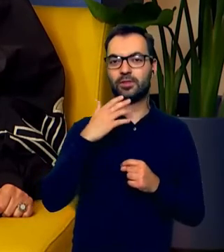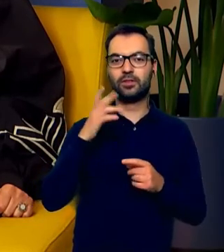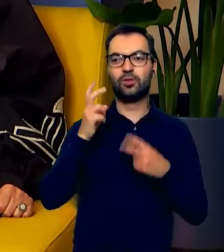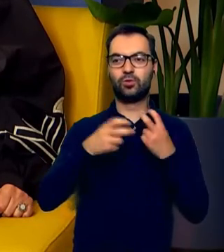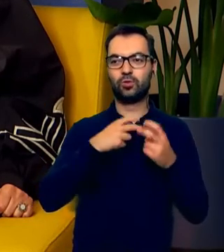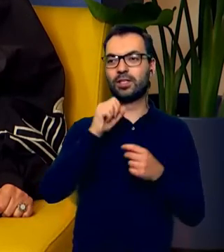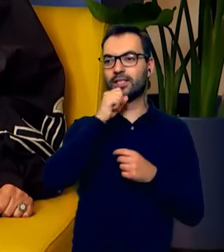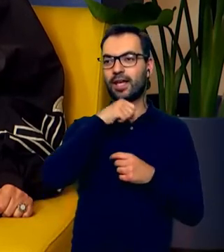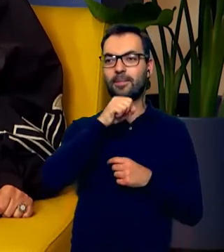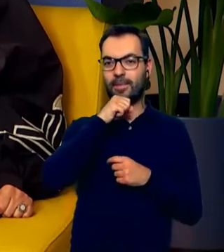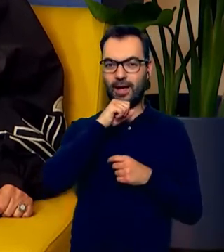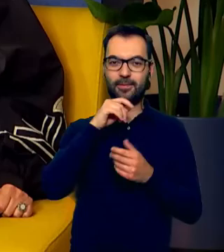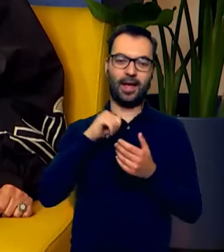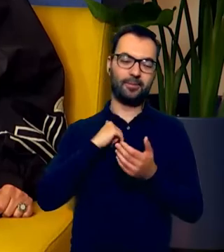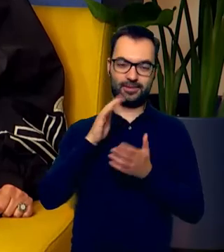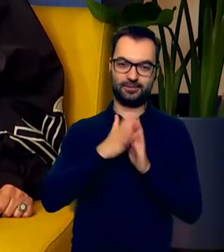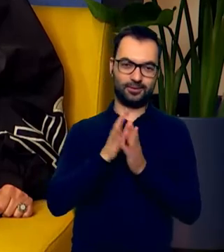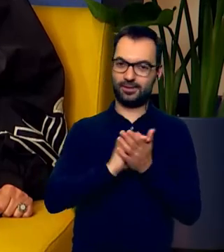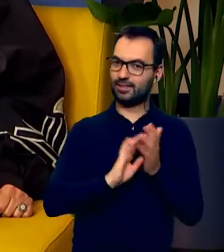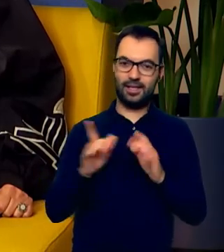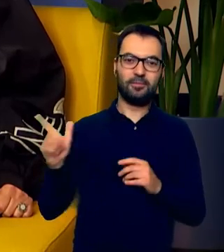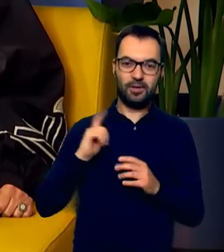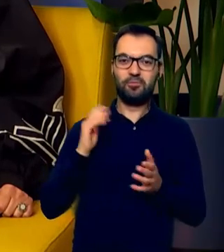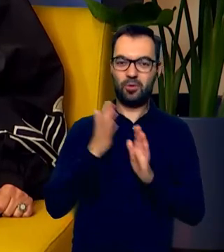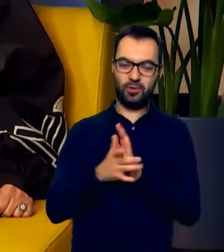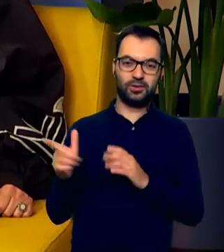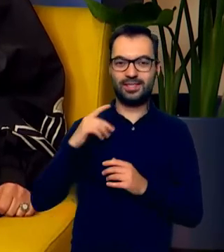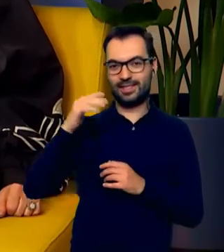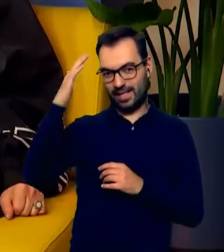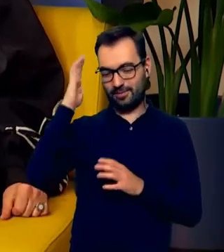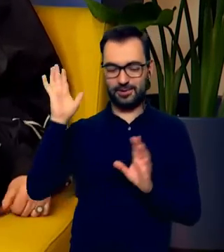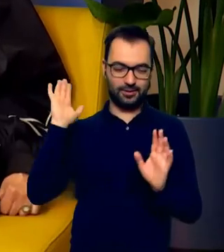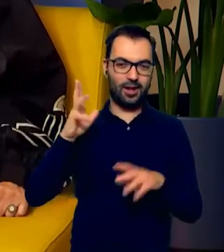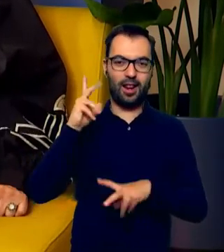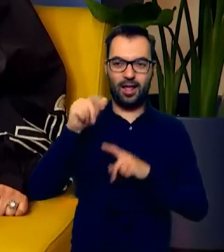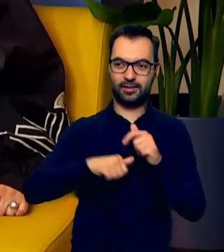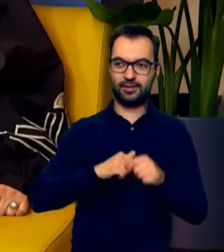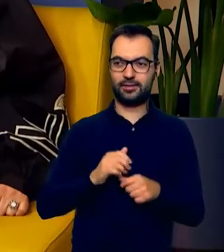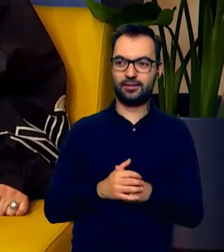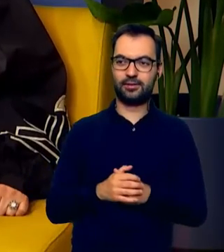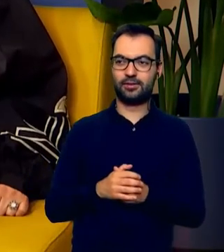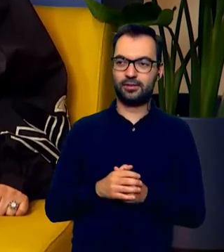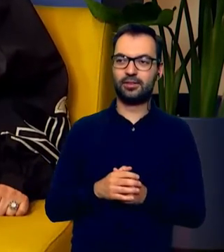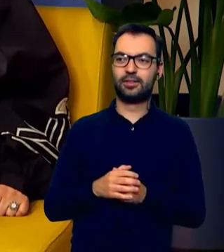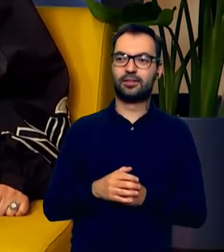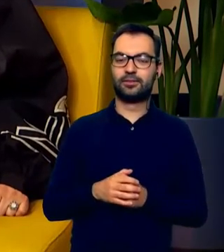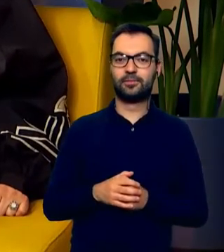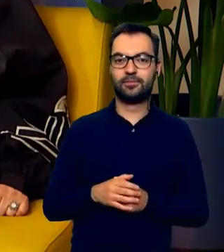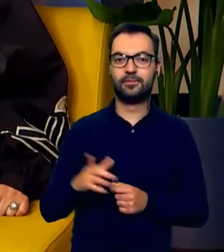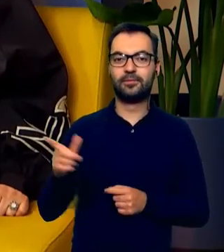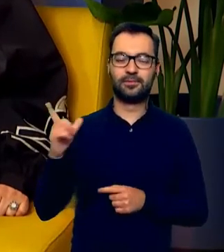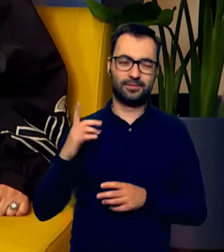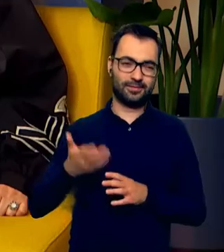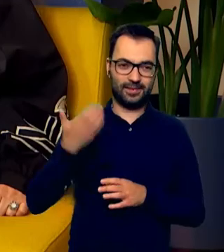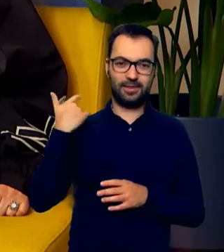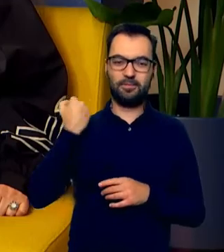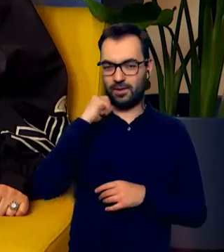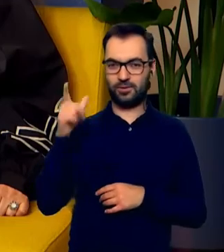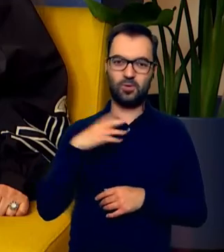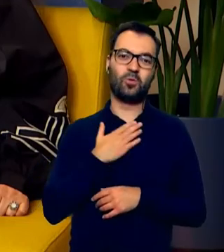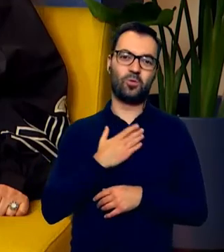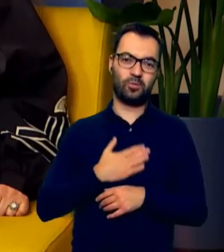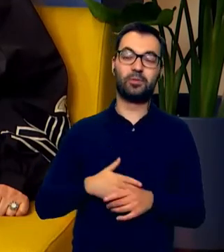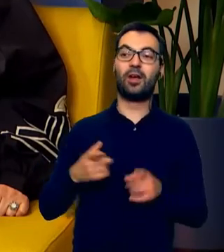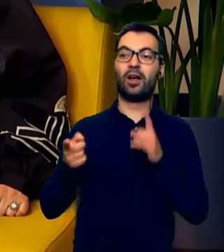mówił, że szukam starych bab do napisania książki. My po prostu się z Magdą znamy jak łyse, jeszcze tak. Nie, jeszcze nie, ale konie i się po prostu bardzo lubimy. I